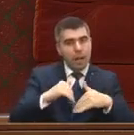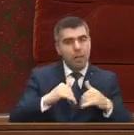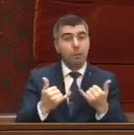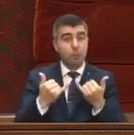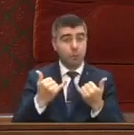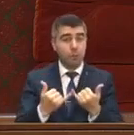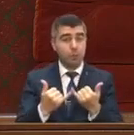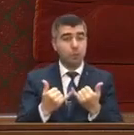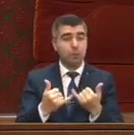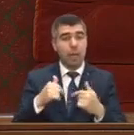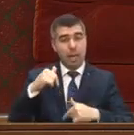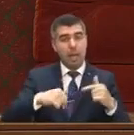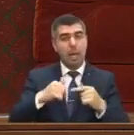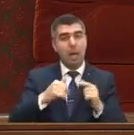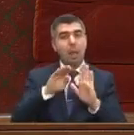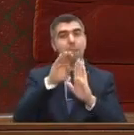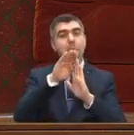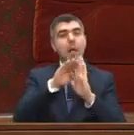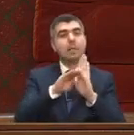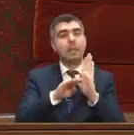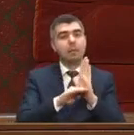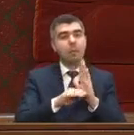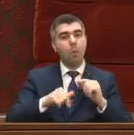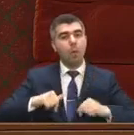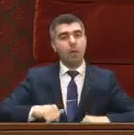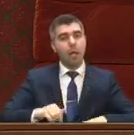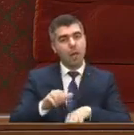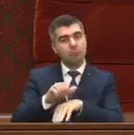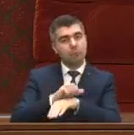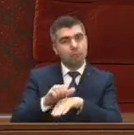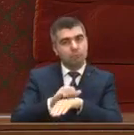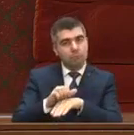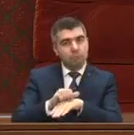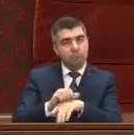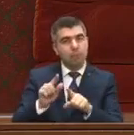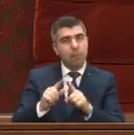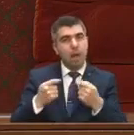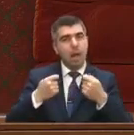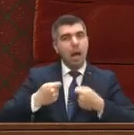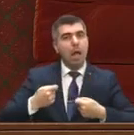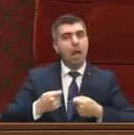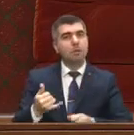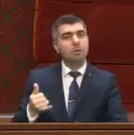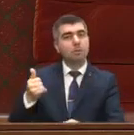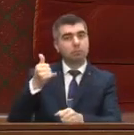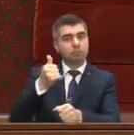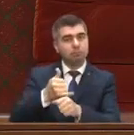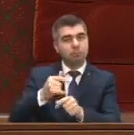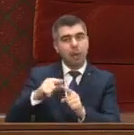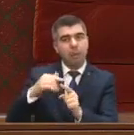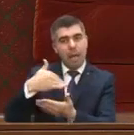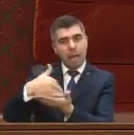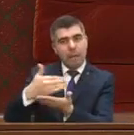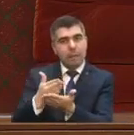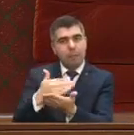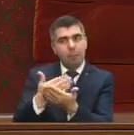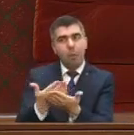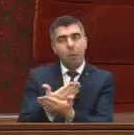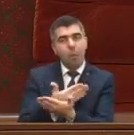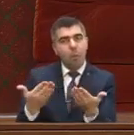كما تعلم اللي هي من طرف وزاره الداخليه تترأسها، واللي قسمت هذه الاختصاصات الى عده مجالات. المجال اللي هو